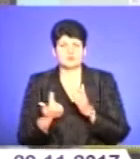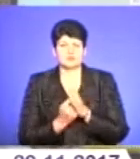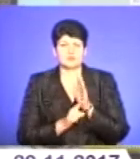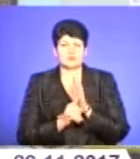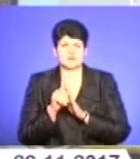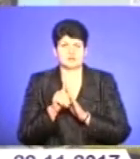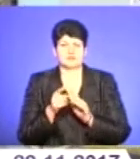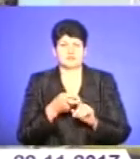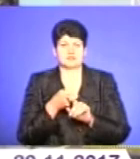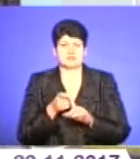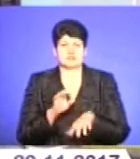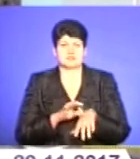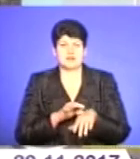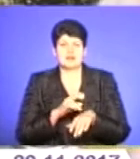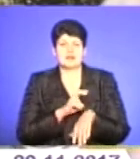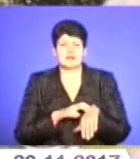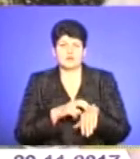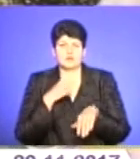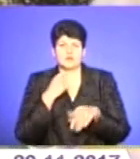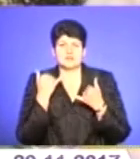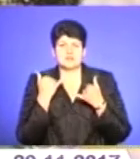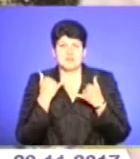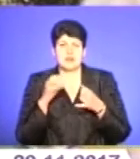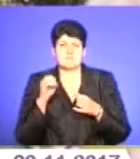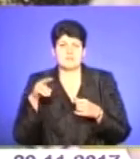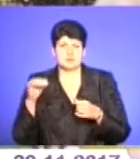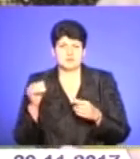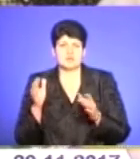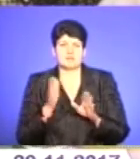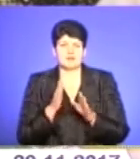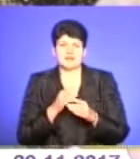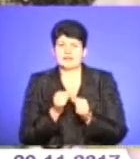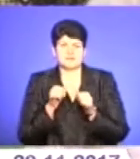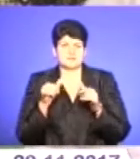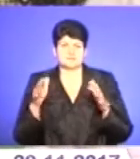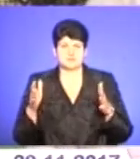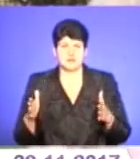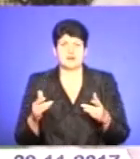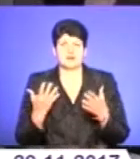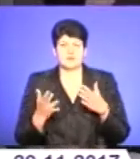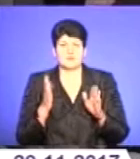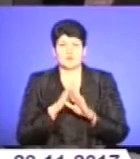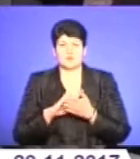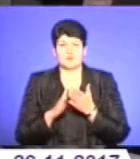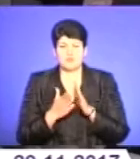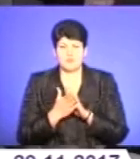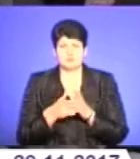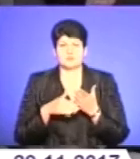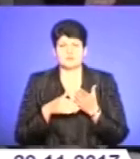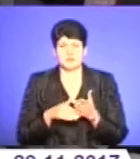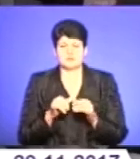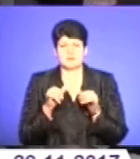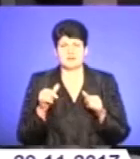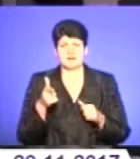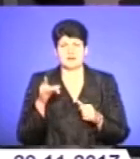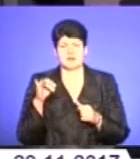вірусних захворювань. Лікарі запевняють, наразі епідемічний поріг на Тернопільщині не перевищений. Втім, погодні умови сприяють поширенню грипу